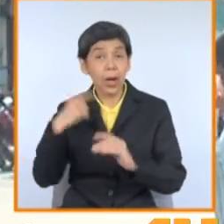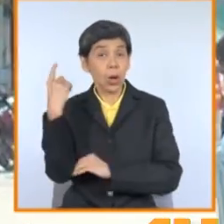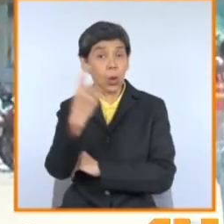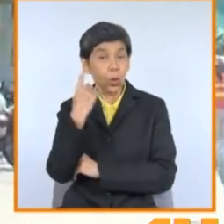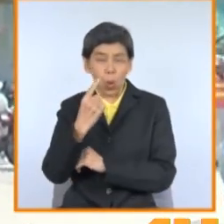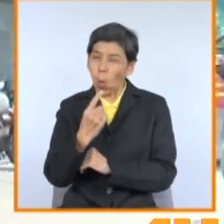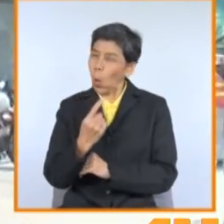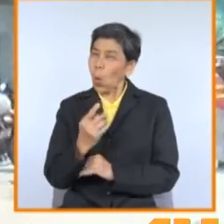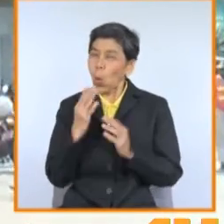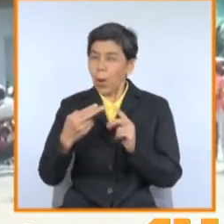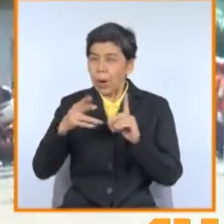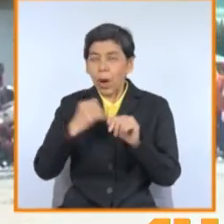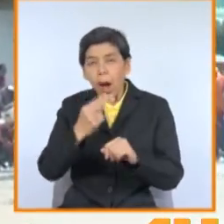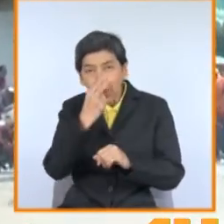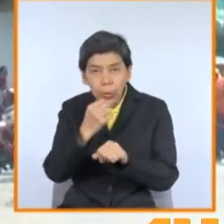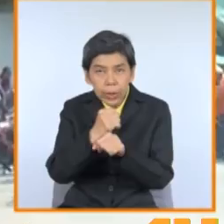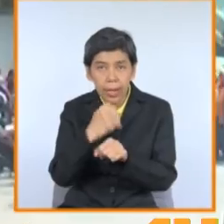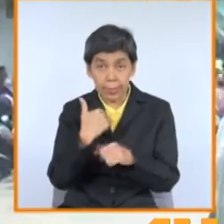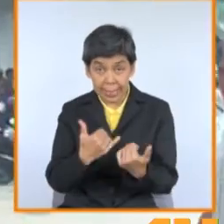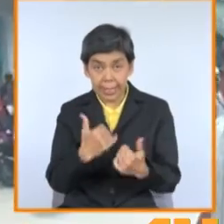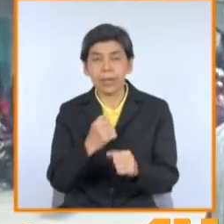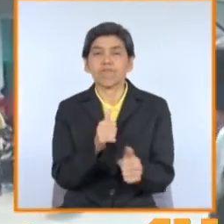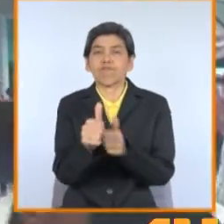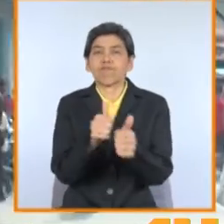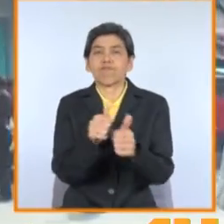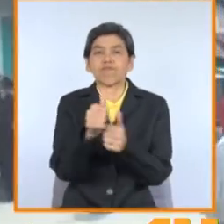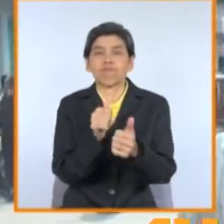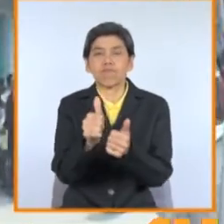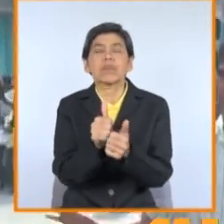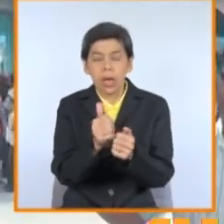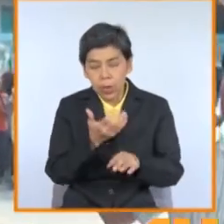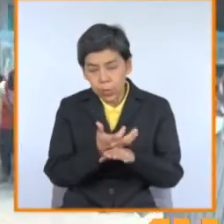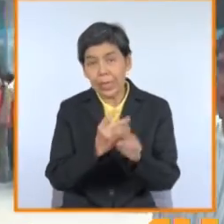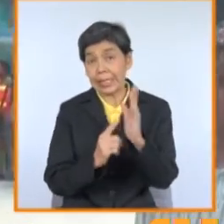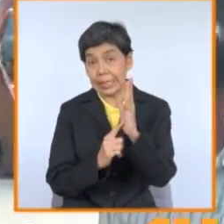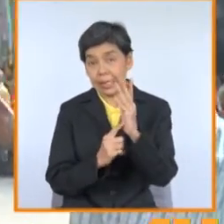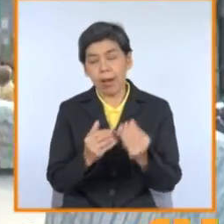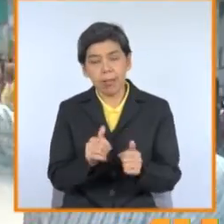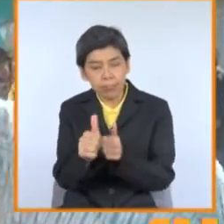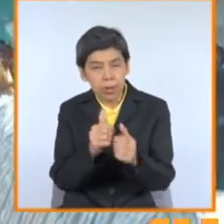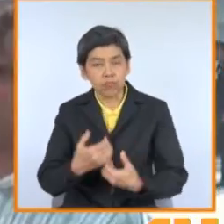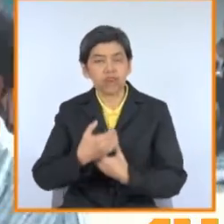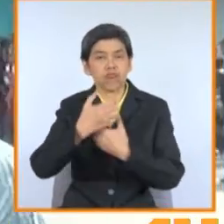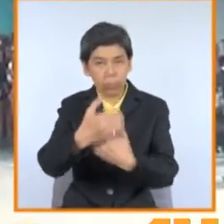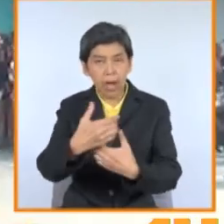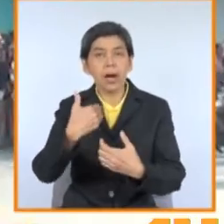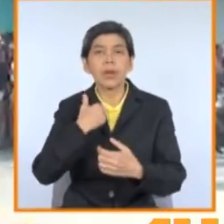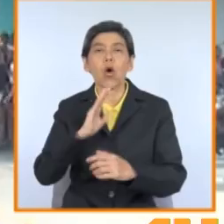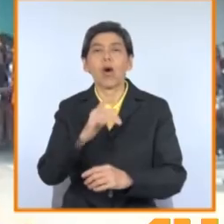เที่ยวนับหมื่นคนหลังจากนี้ก็จะเป็นการประกวดขบวนเทียนชิงถ้วยพระราชทานสมเด็จพระเทพรัตนราชสุดา